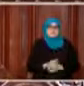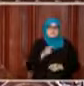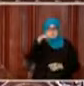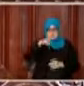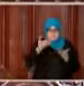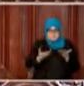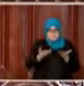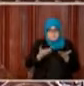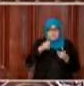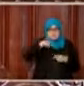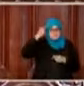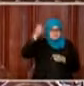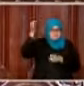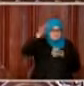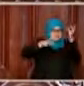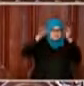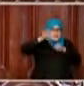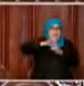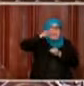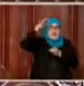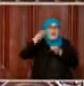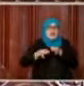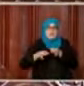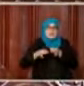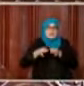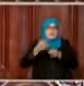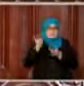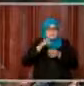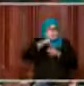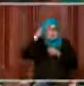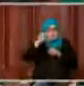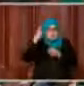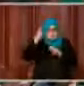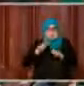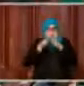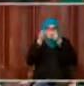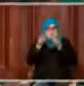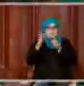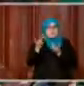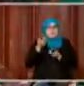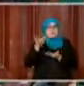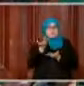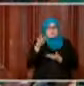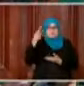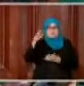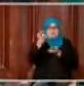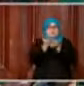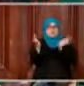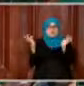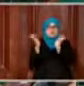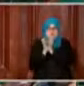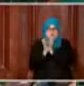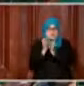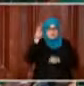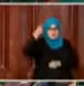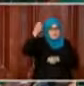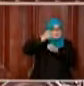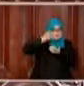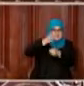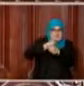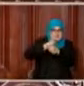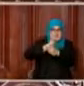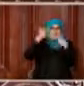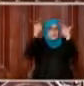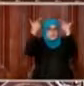لتصور سبل جديدة لتحقيق آمال شعبنا في الشغل وفي